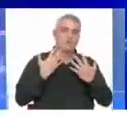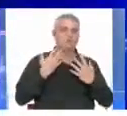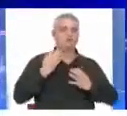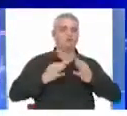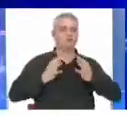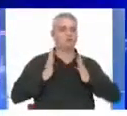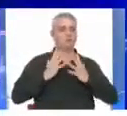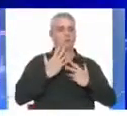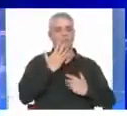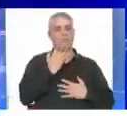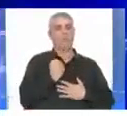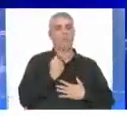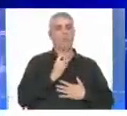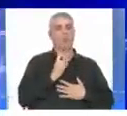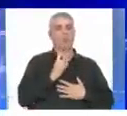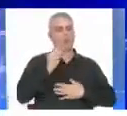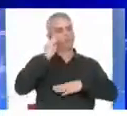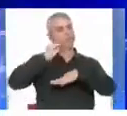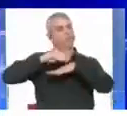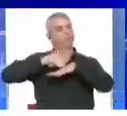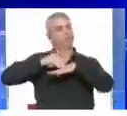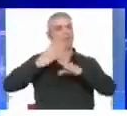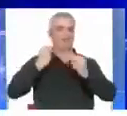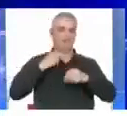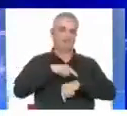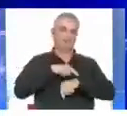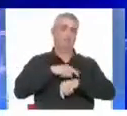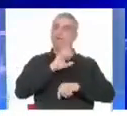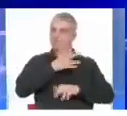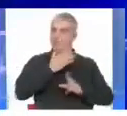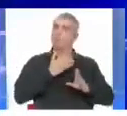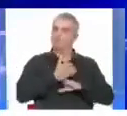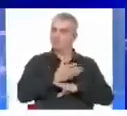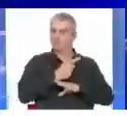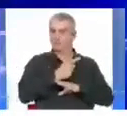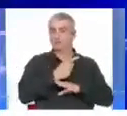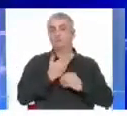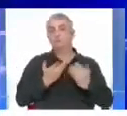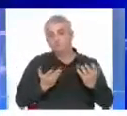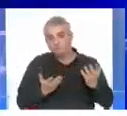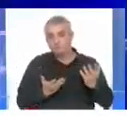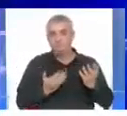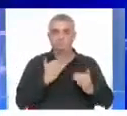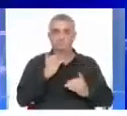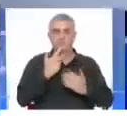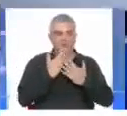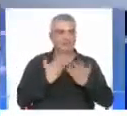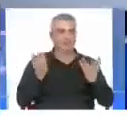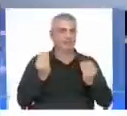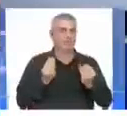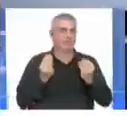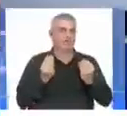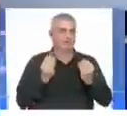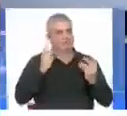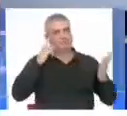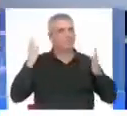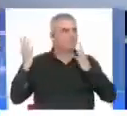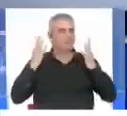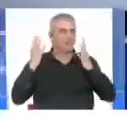מאוד מאופק, הם לא מהירים הרבה במהלך, למרות שהם נכנסים ל... אתה יודע, נחשפים לדברים